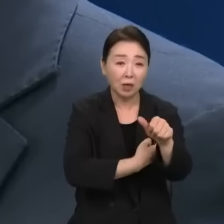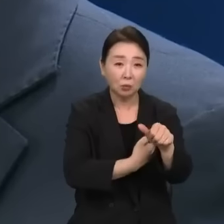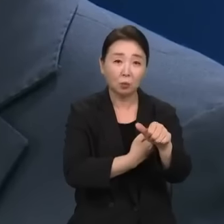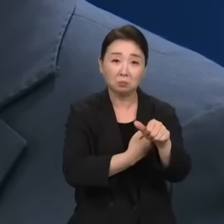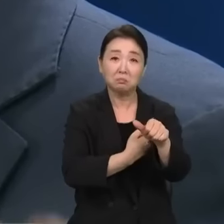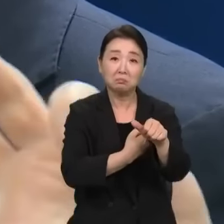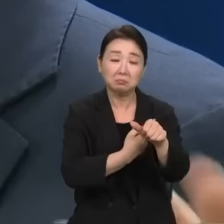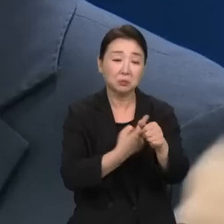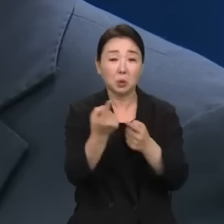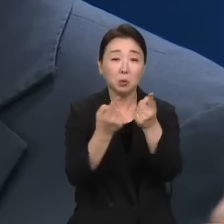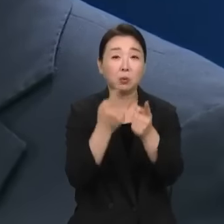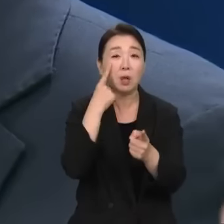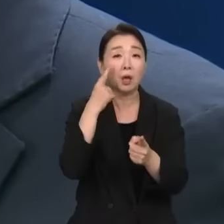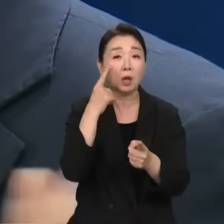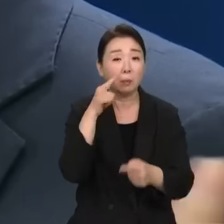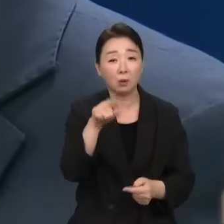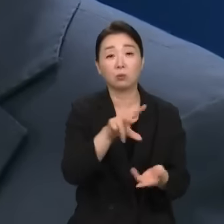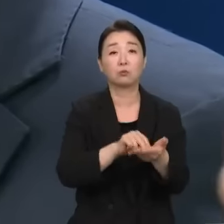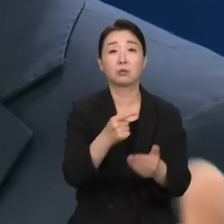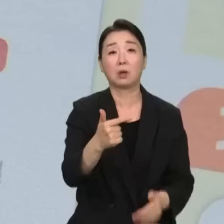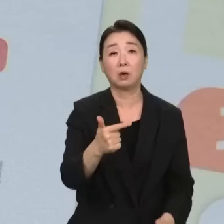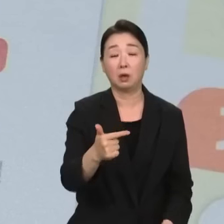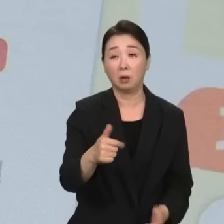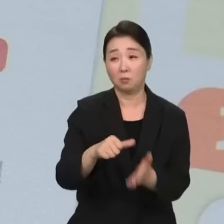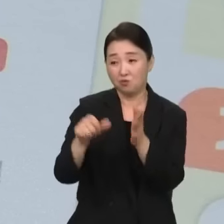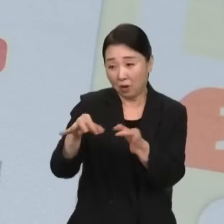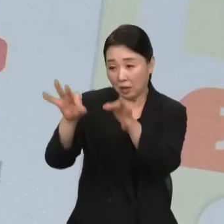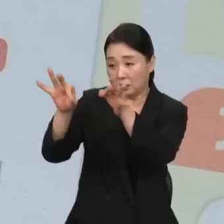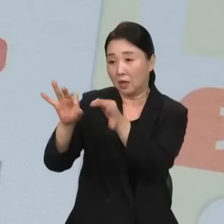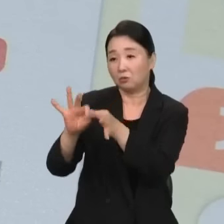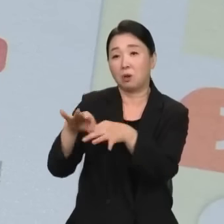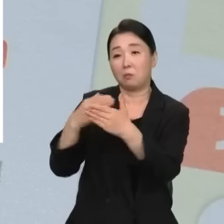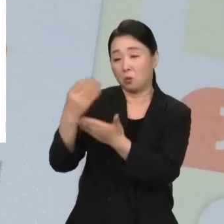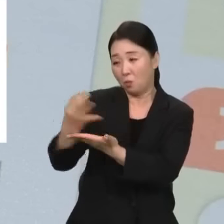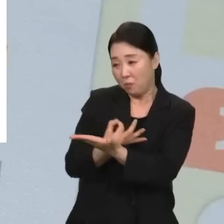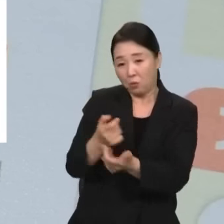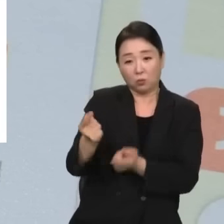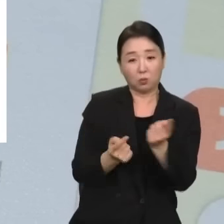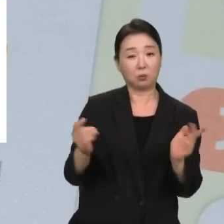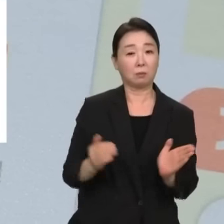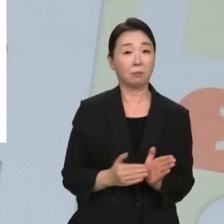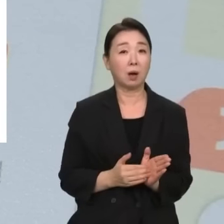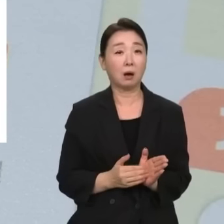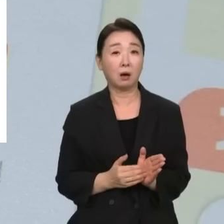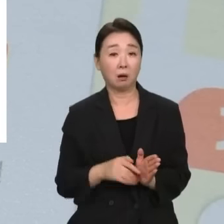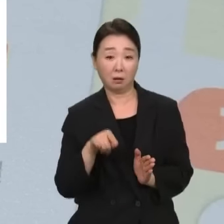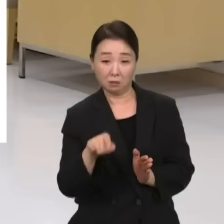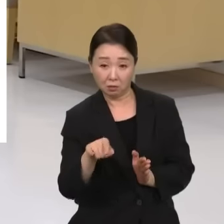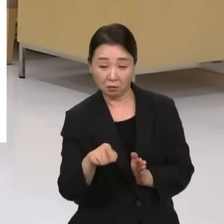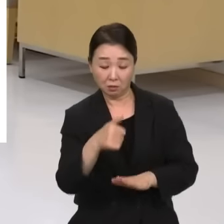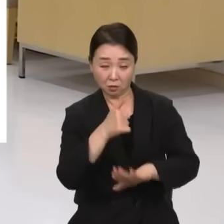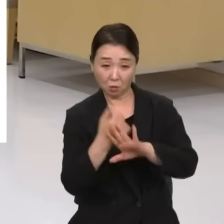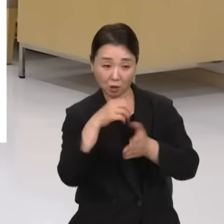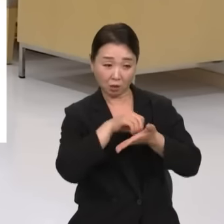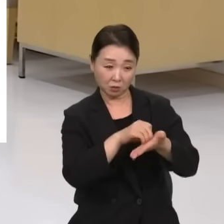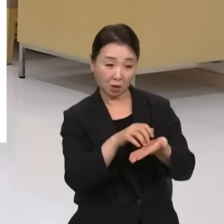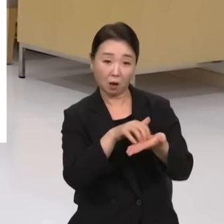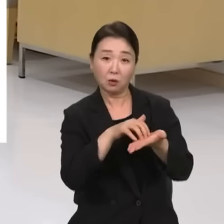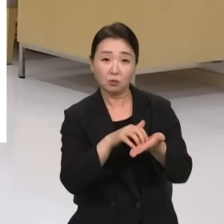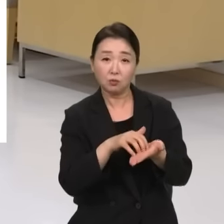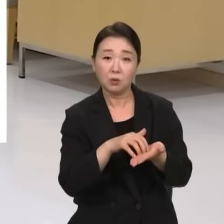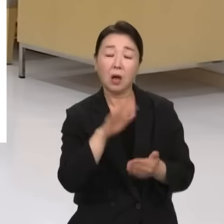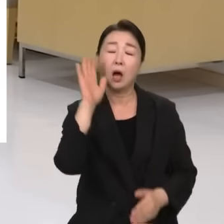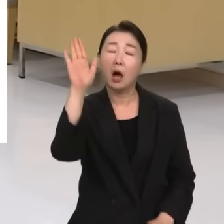논란입니다. 지금까지는 물가상승률을 반영해 받는 돈을 조정해왔습니다. 이 장치로 가입자 수와 기대